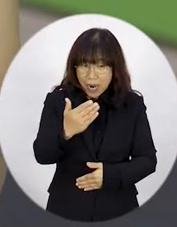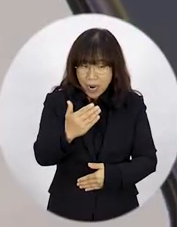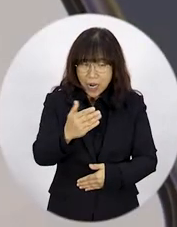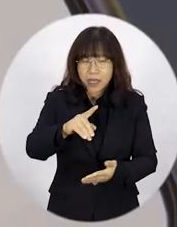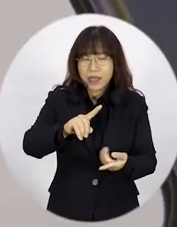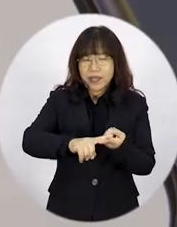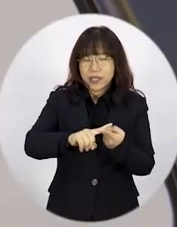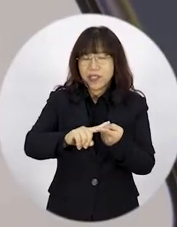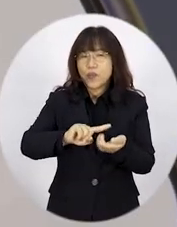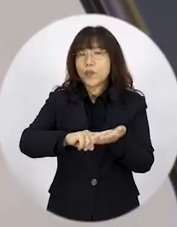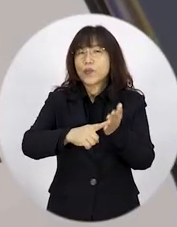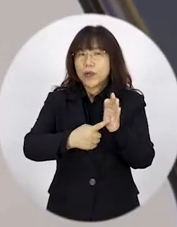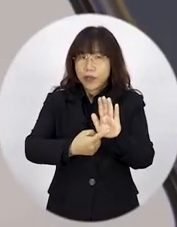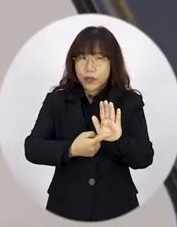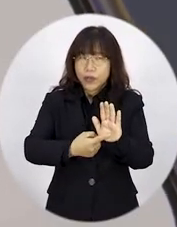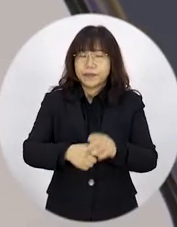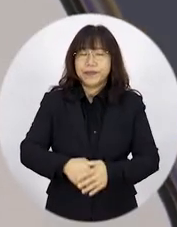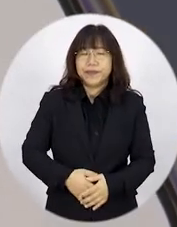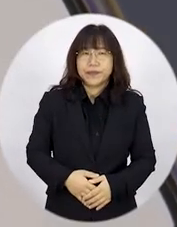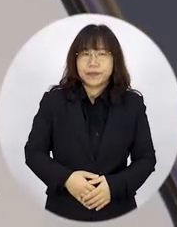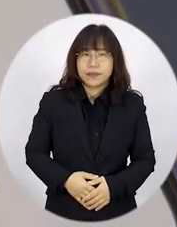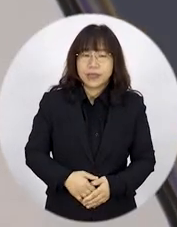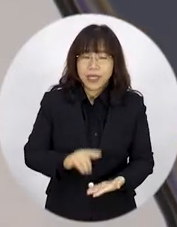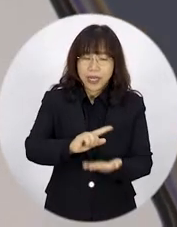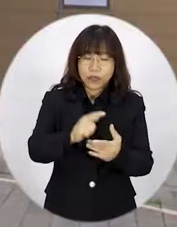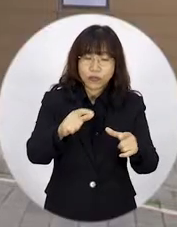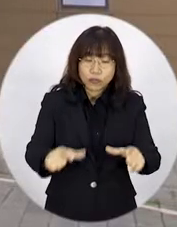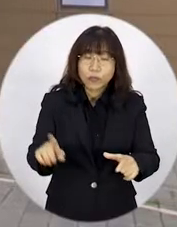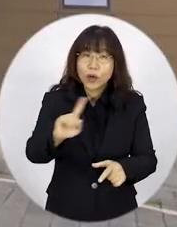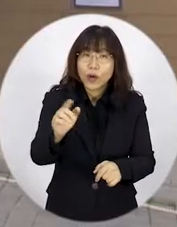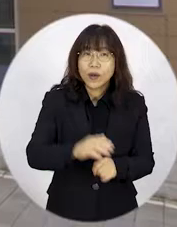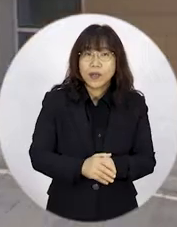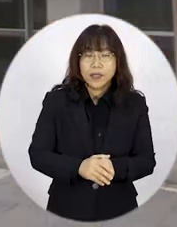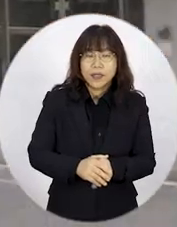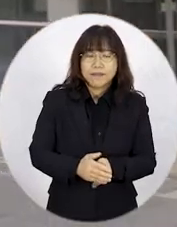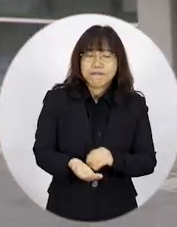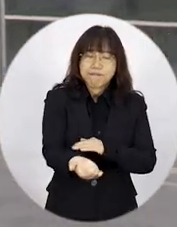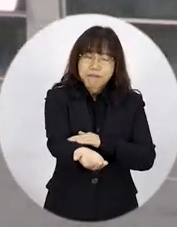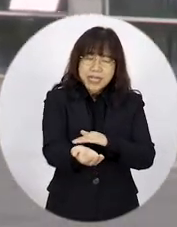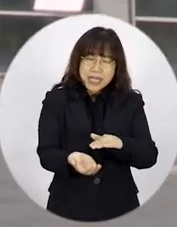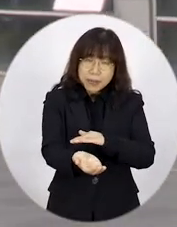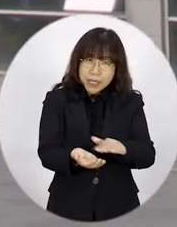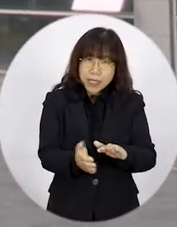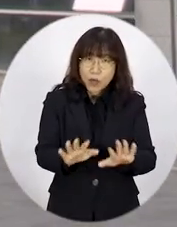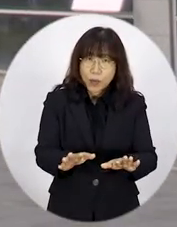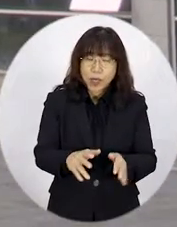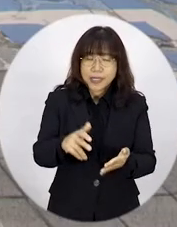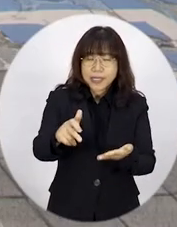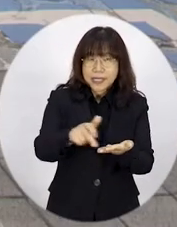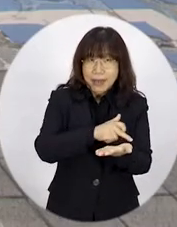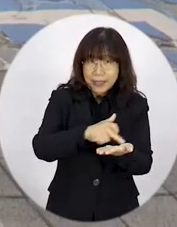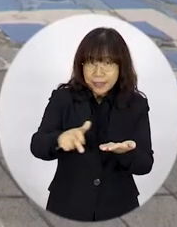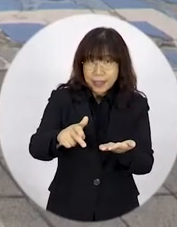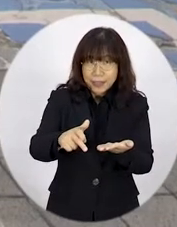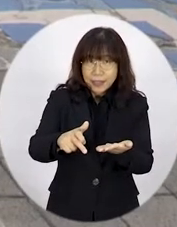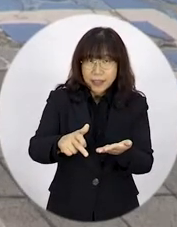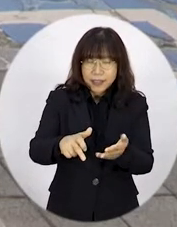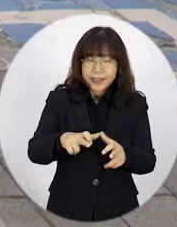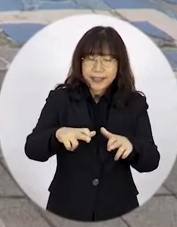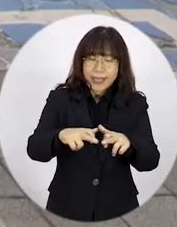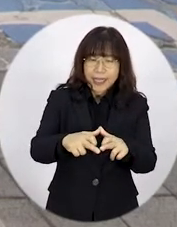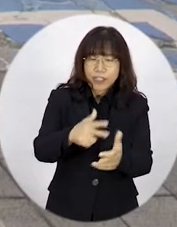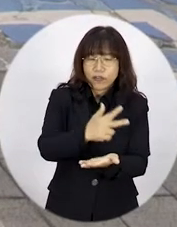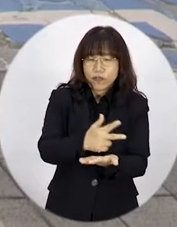안내하며 장애인들의 주차 편의를 개선할 예정입니다. 한편 강서구는 시범 사업으로 추진되는 이번